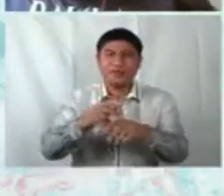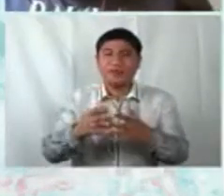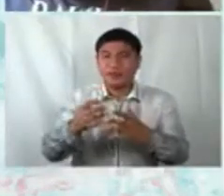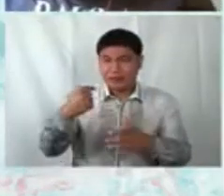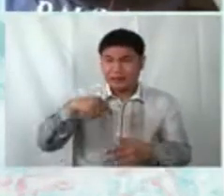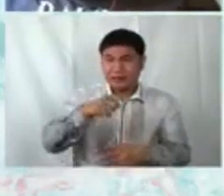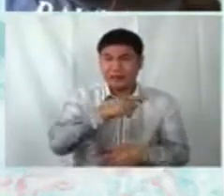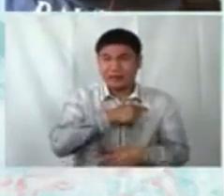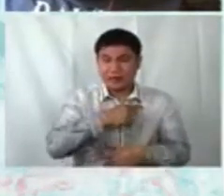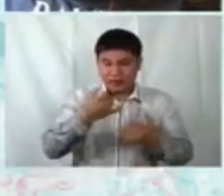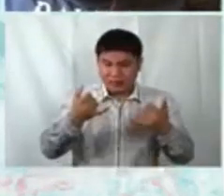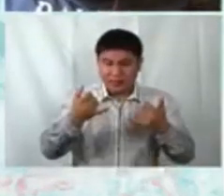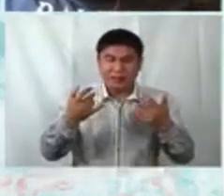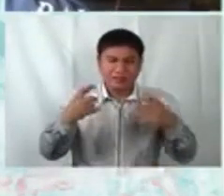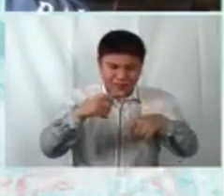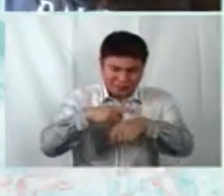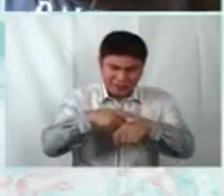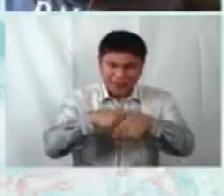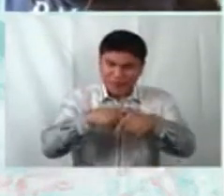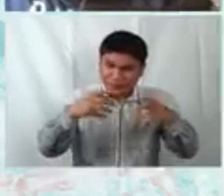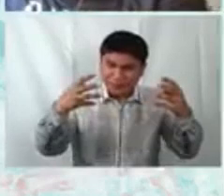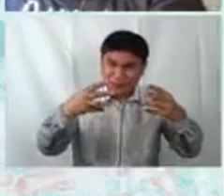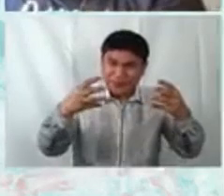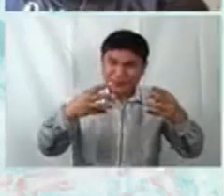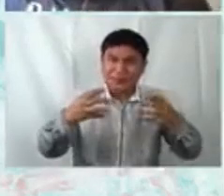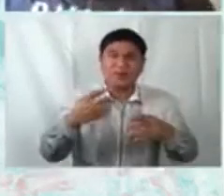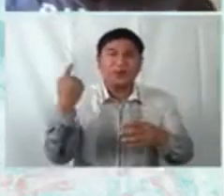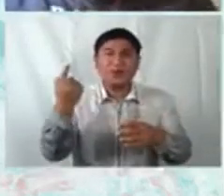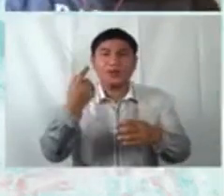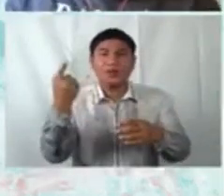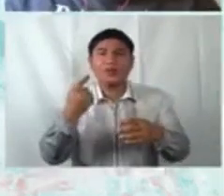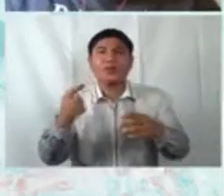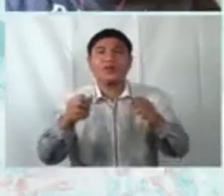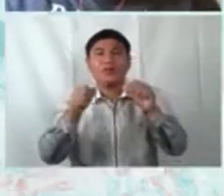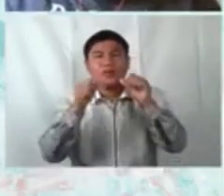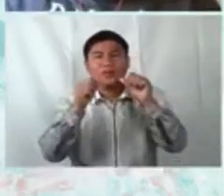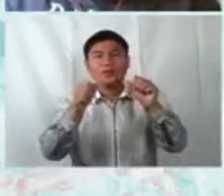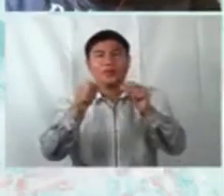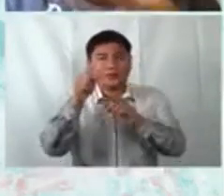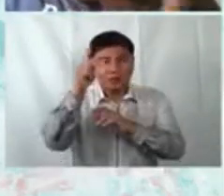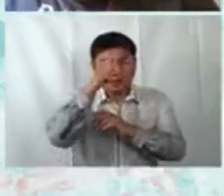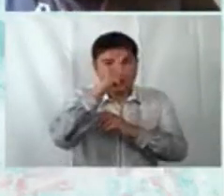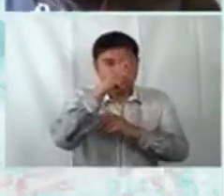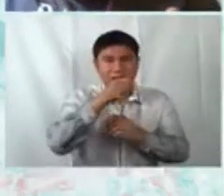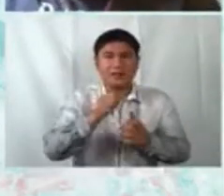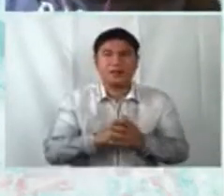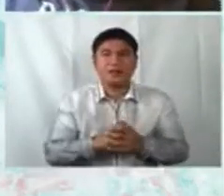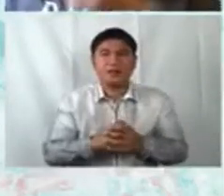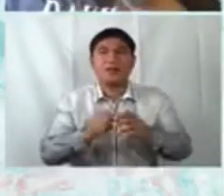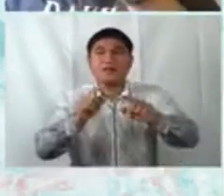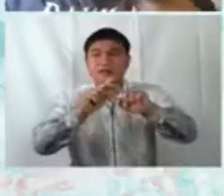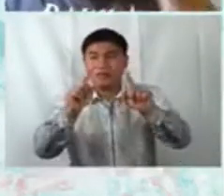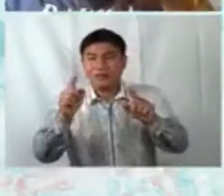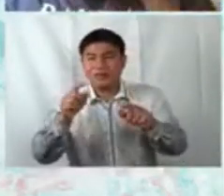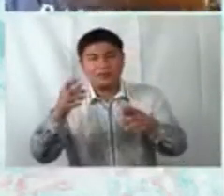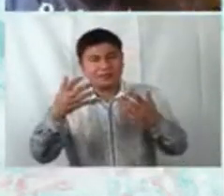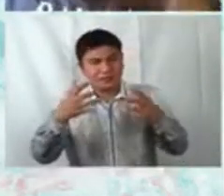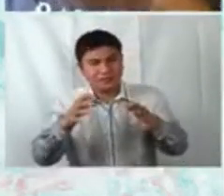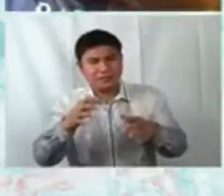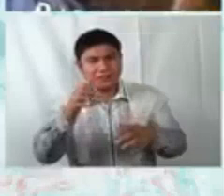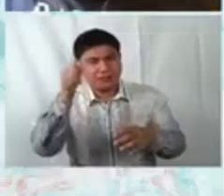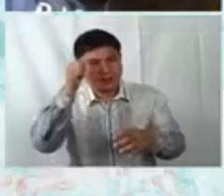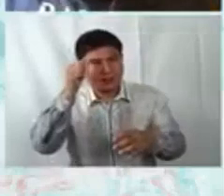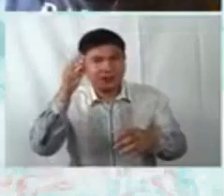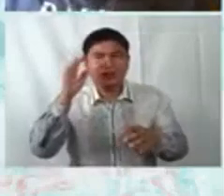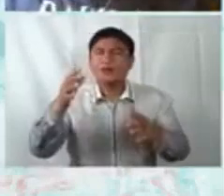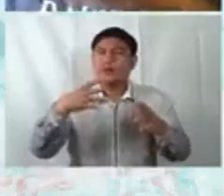nasa panahon pa ng revolusyon at kailangan lang natin ay declaration of principles. Pero nagawa na ni Aguinaldo, gusto na niyang ipakita